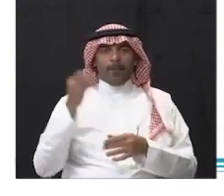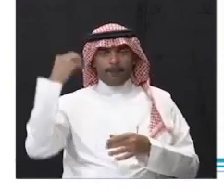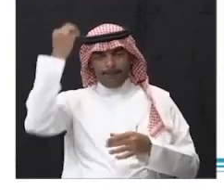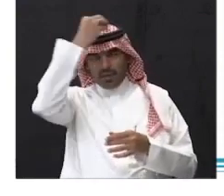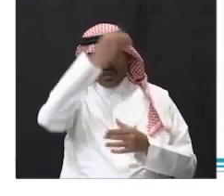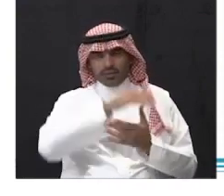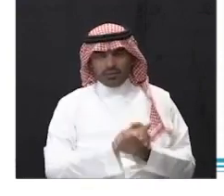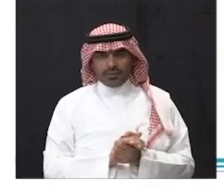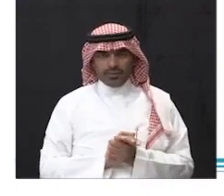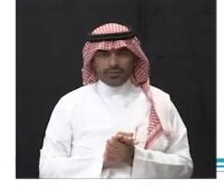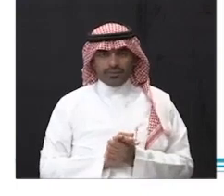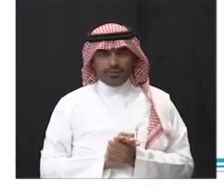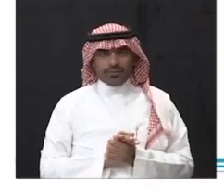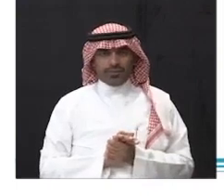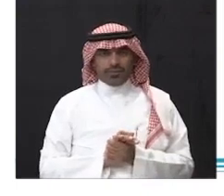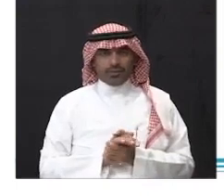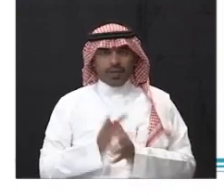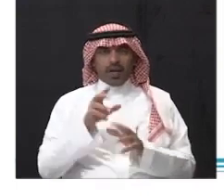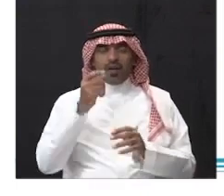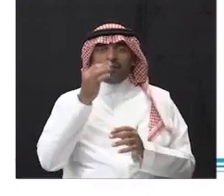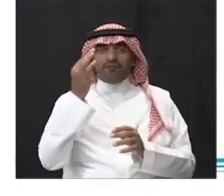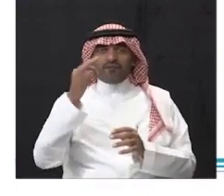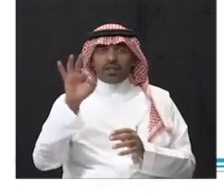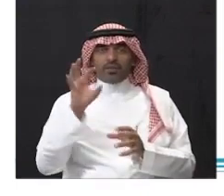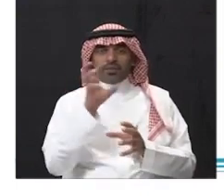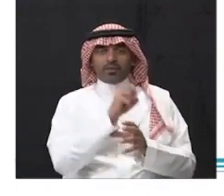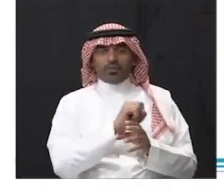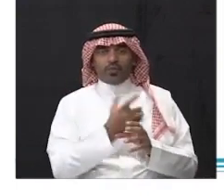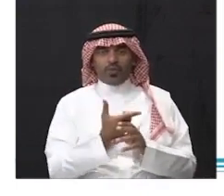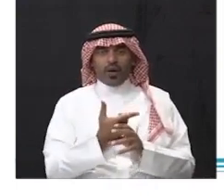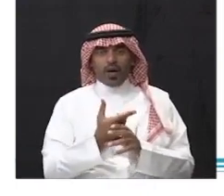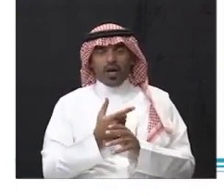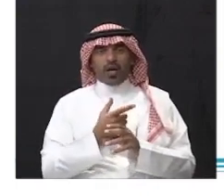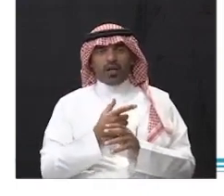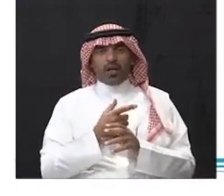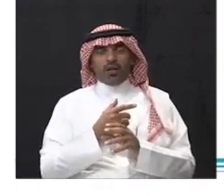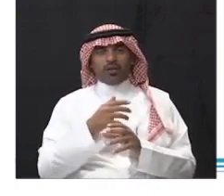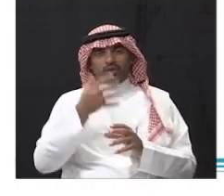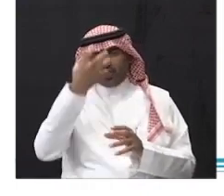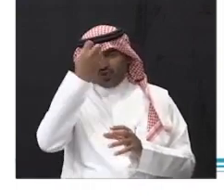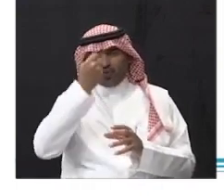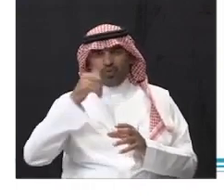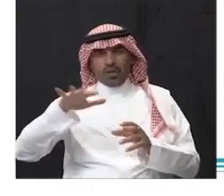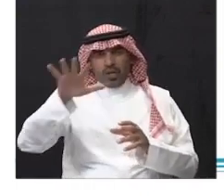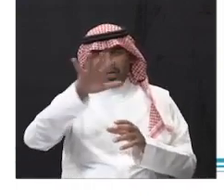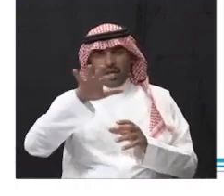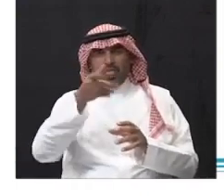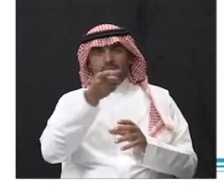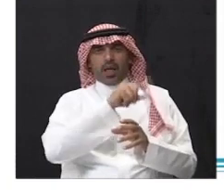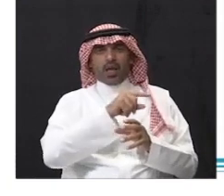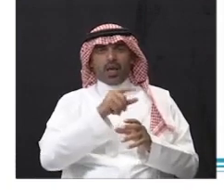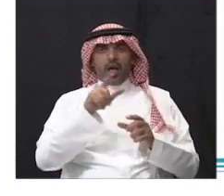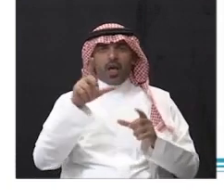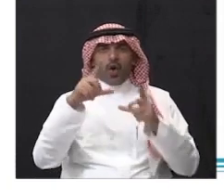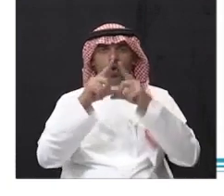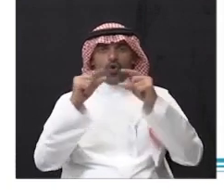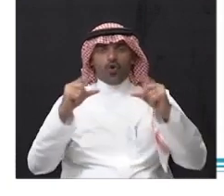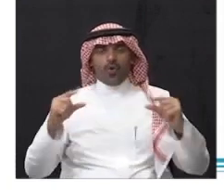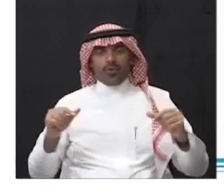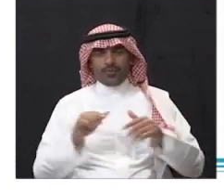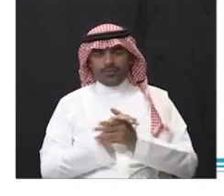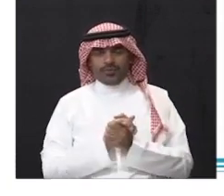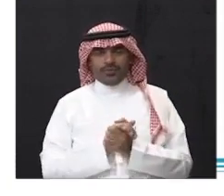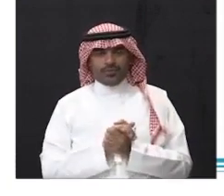وبخاصة لبنان، دول الكتلة الشيوعية بزعامة الاتحاد